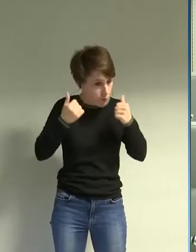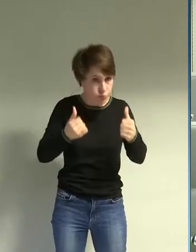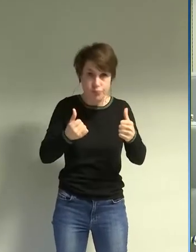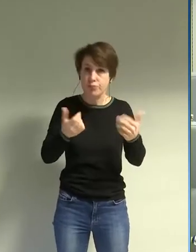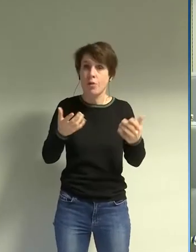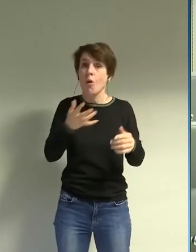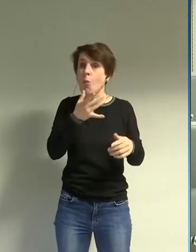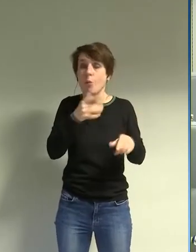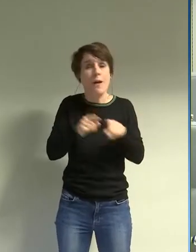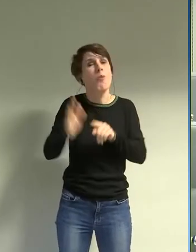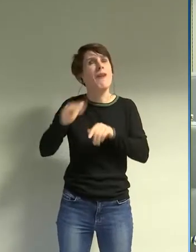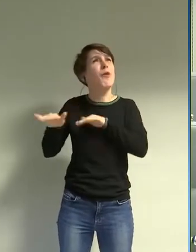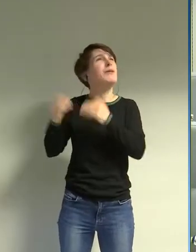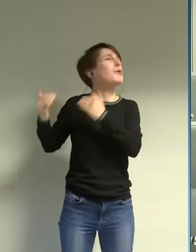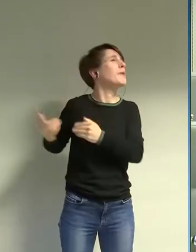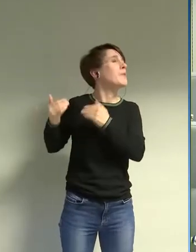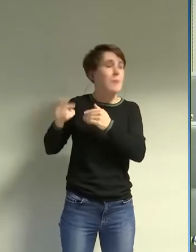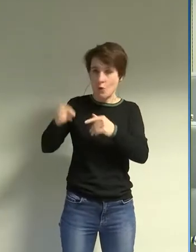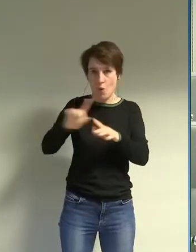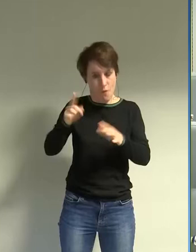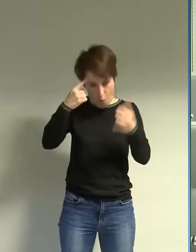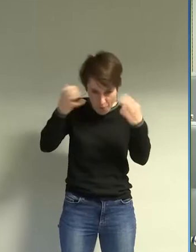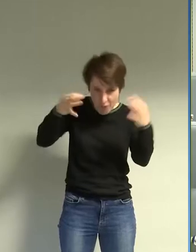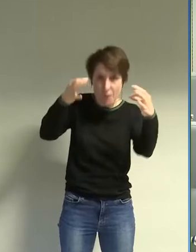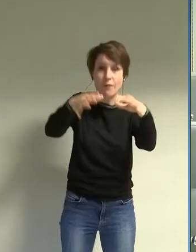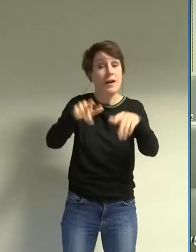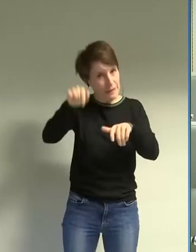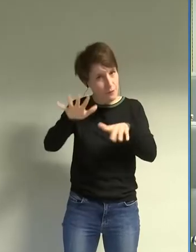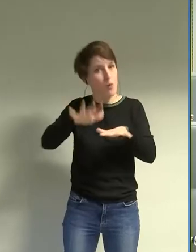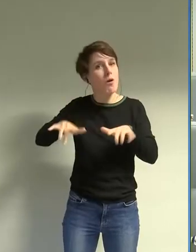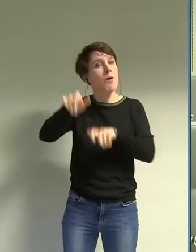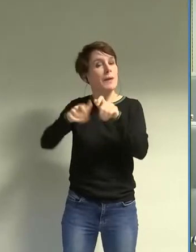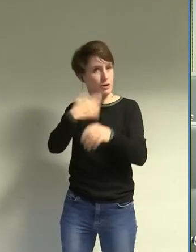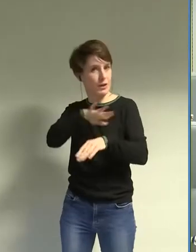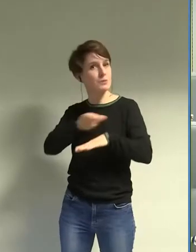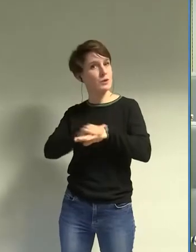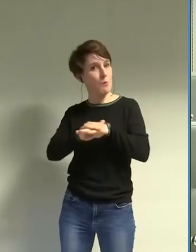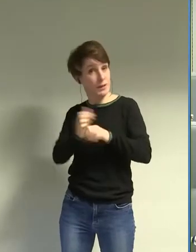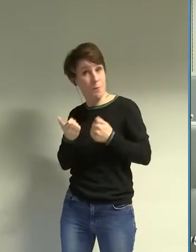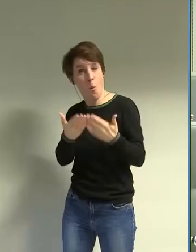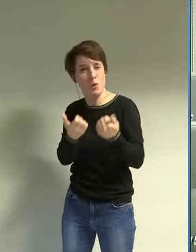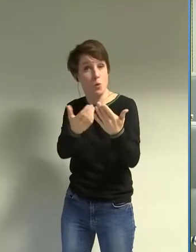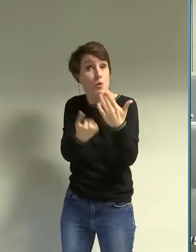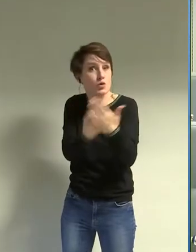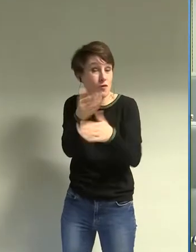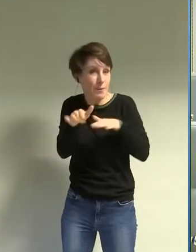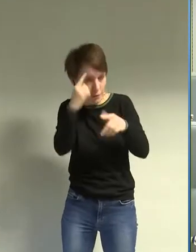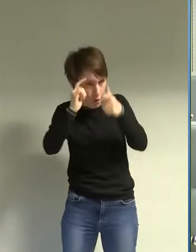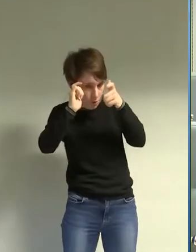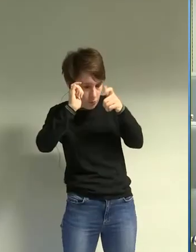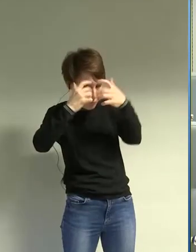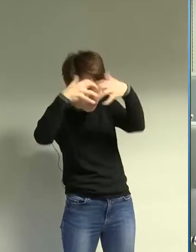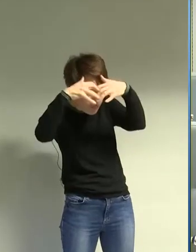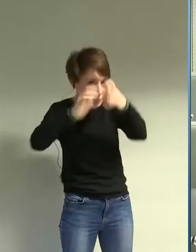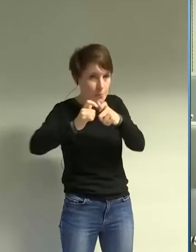fait et il est de la responsabilité des politiques d'impulser ces changements et de proposer de nouveaux cadres de réflexion la